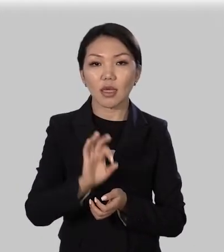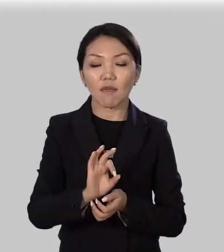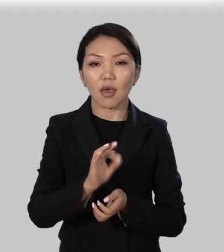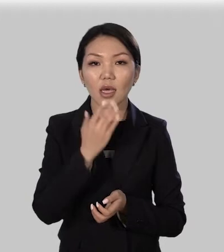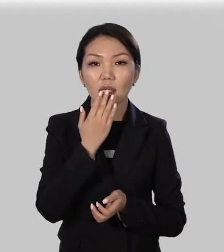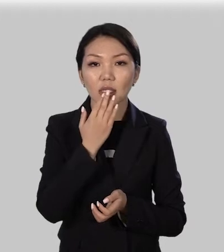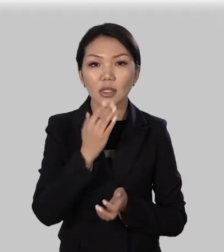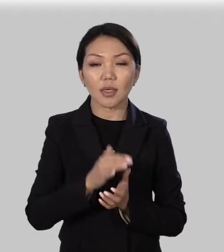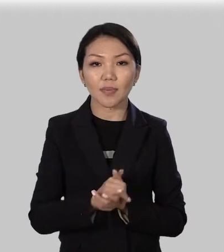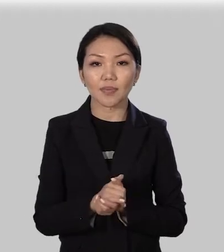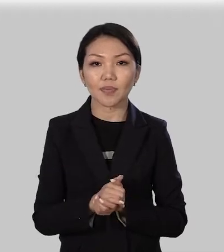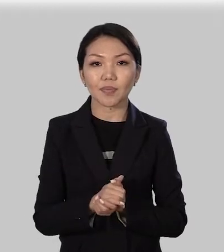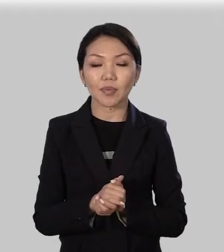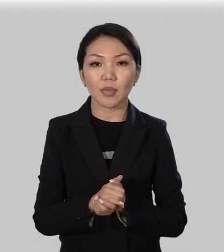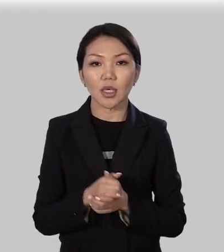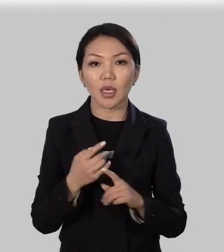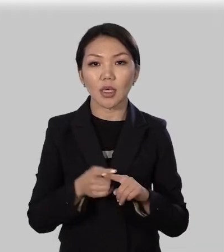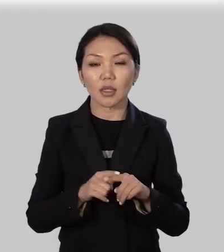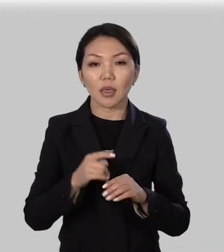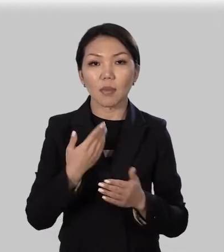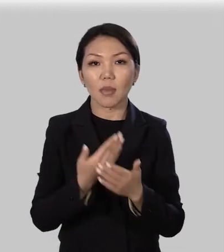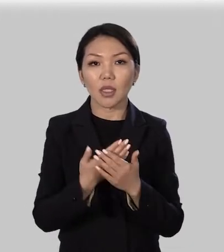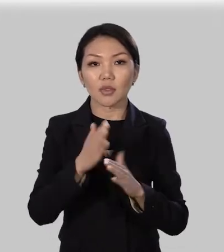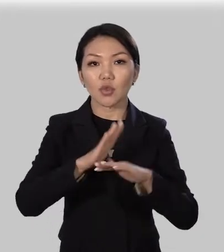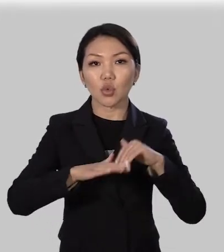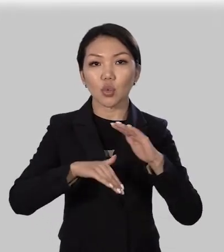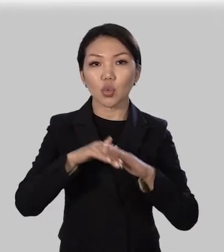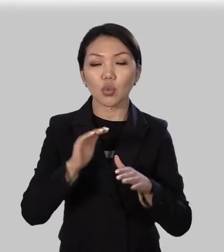а в германских языках восходит к обозначению руки – «hand».